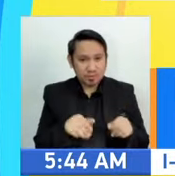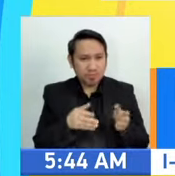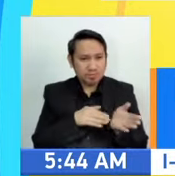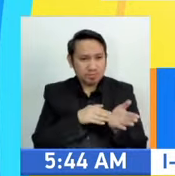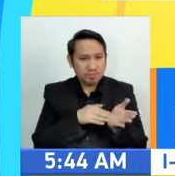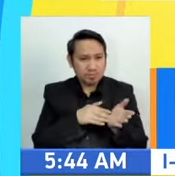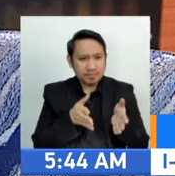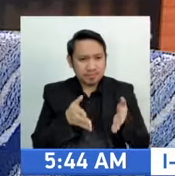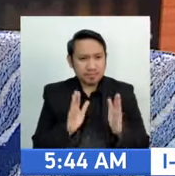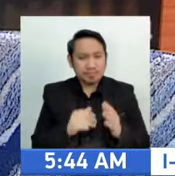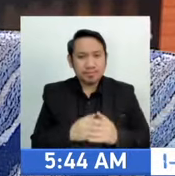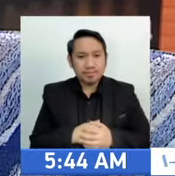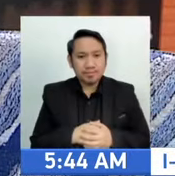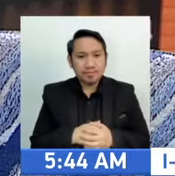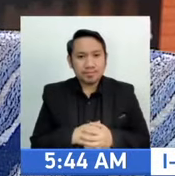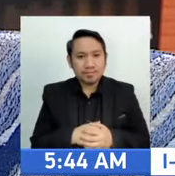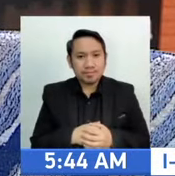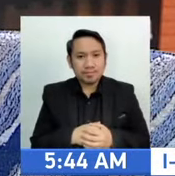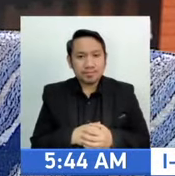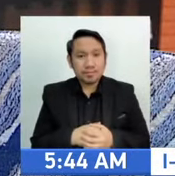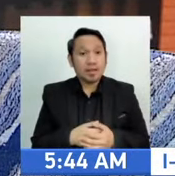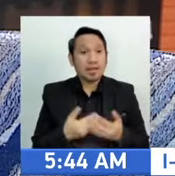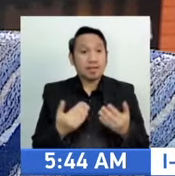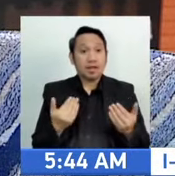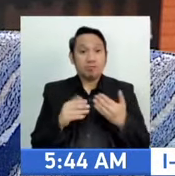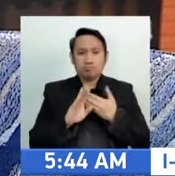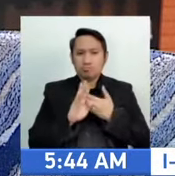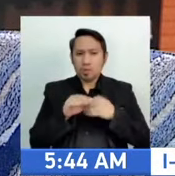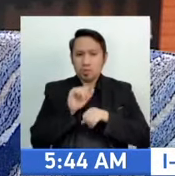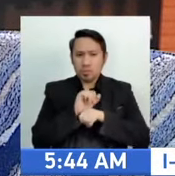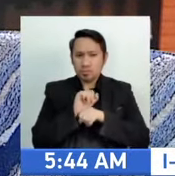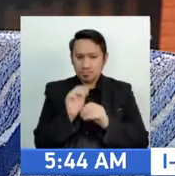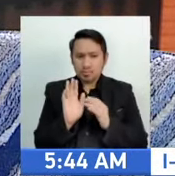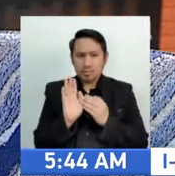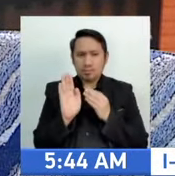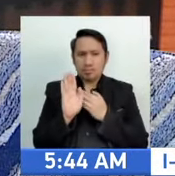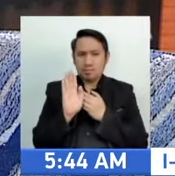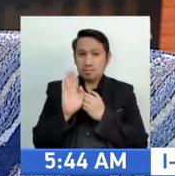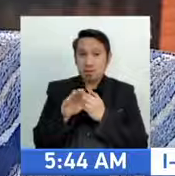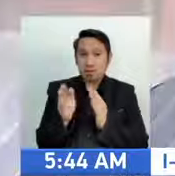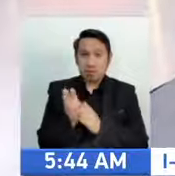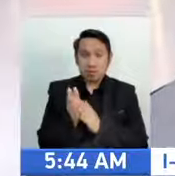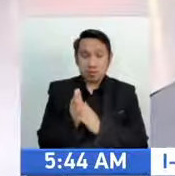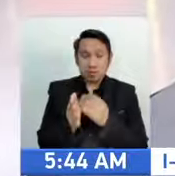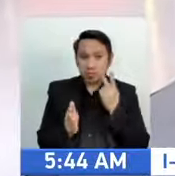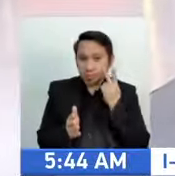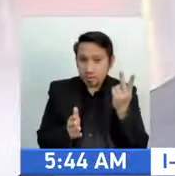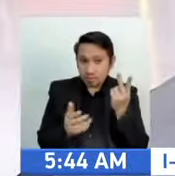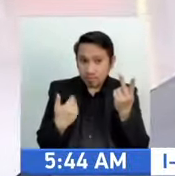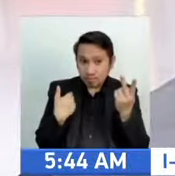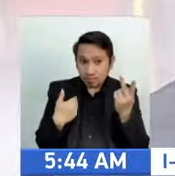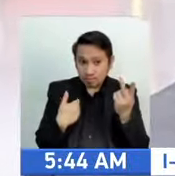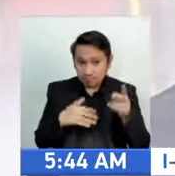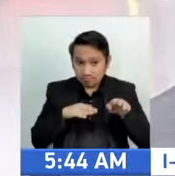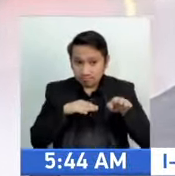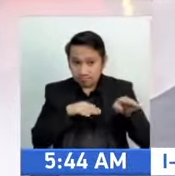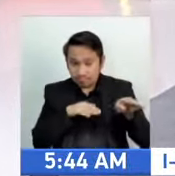At dahil back to work at back to school ng karamihan, silipin natin kung traffic na ba. Unahin natin